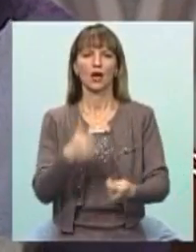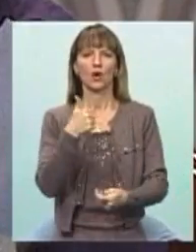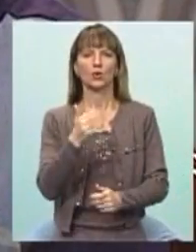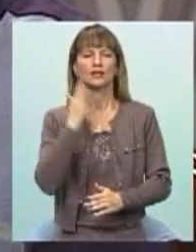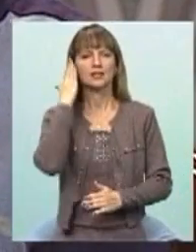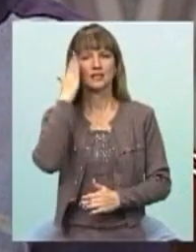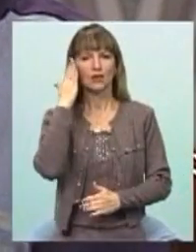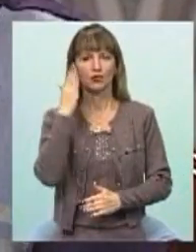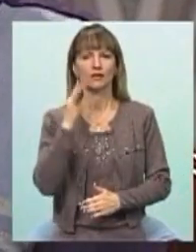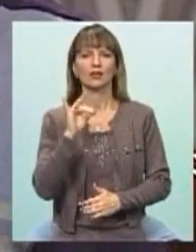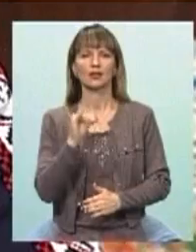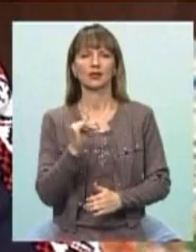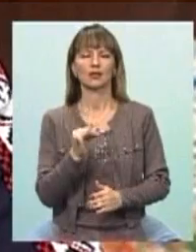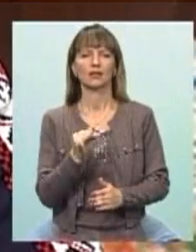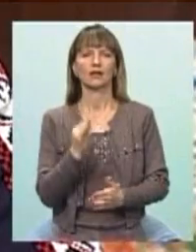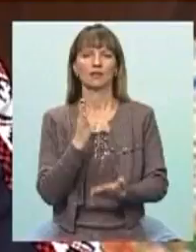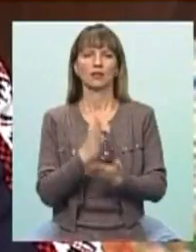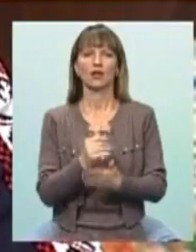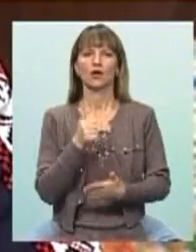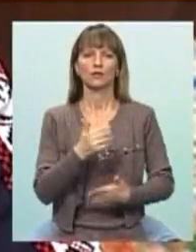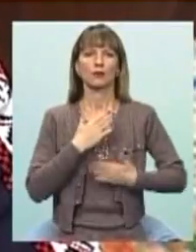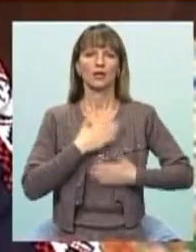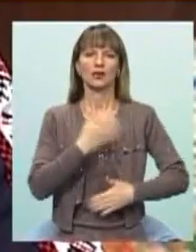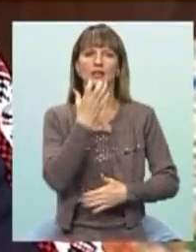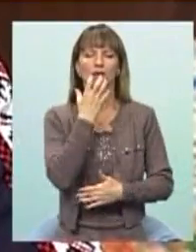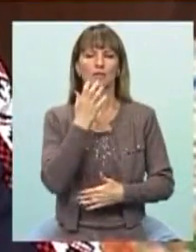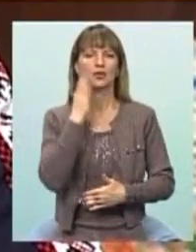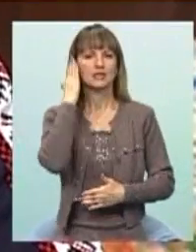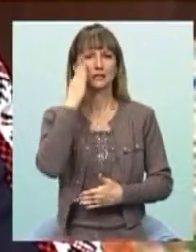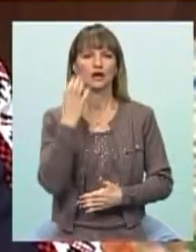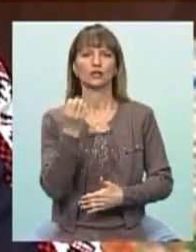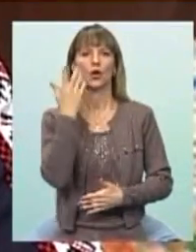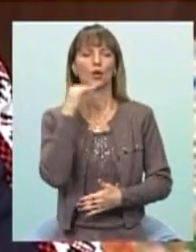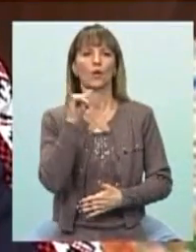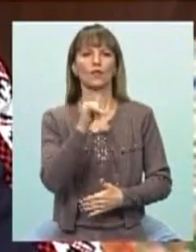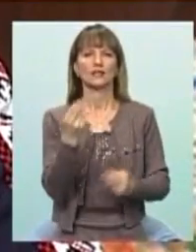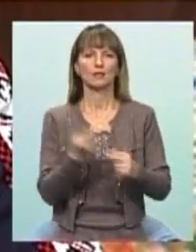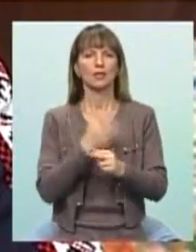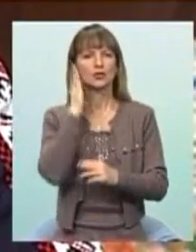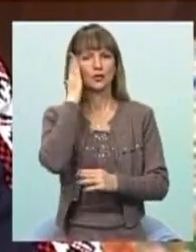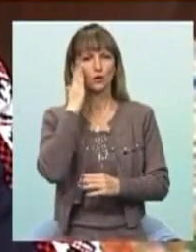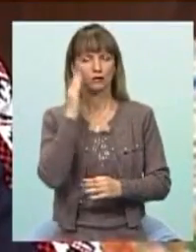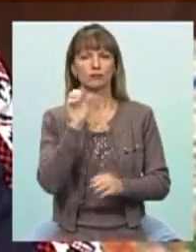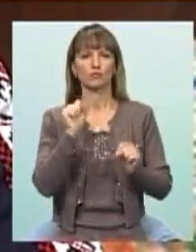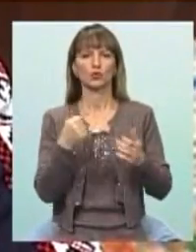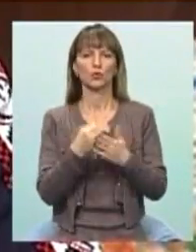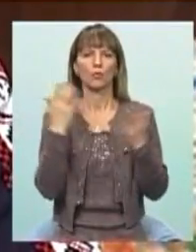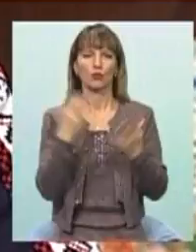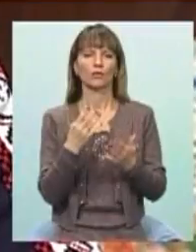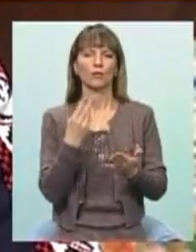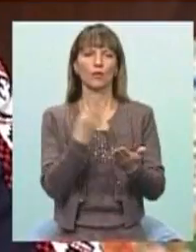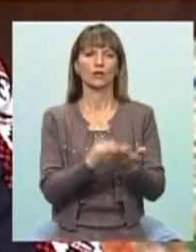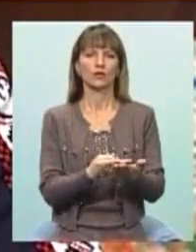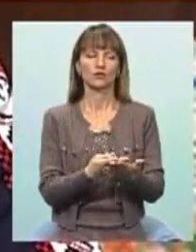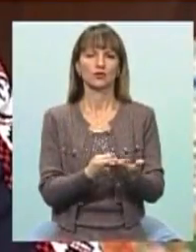сон. І навпаки, сняться дуже-дуже приємні, теплі та пухкі сни. А ще, коли у вас безсоння, ви можете до подушки просто покласти якісь